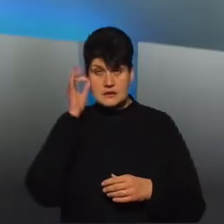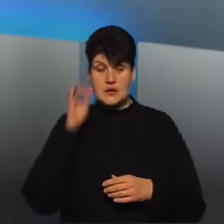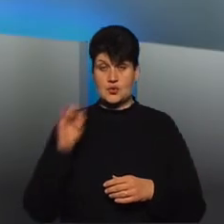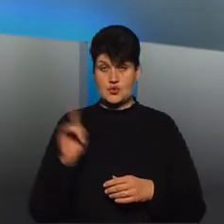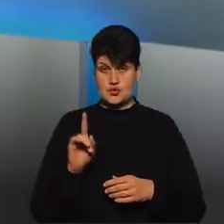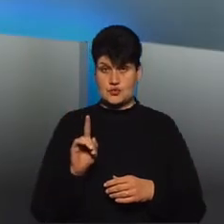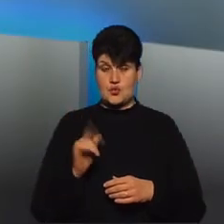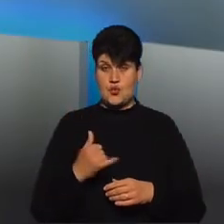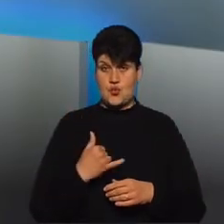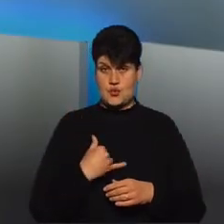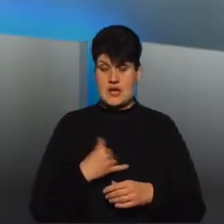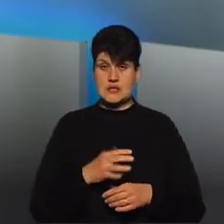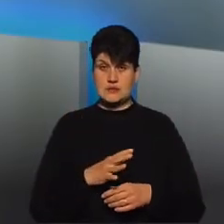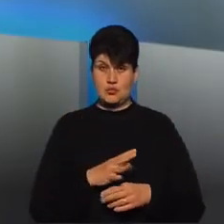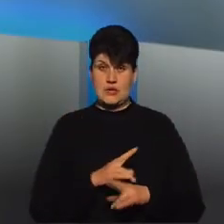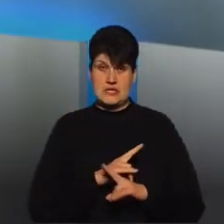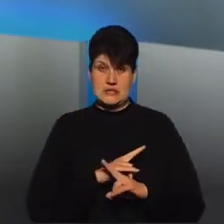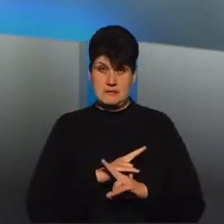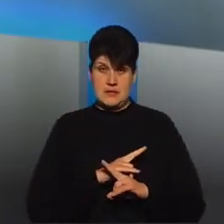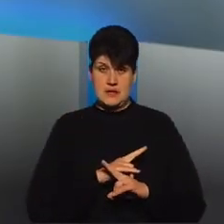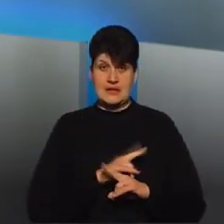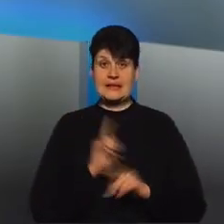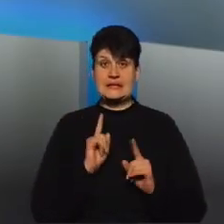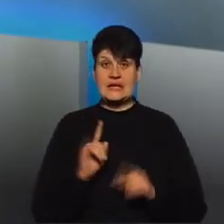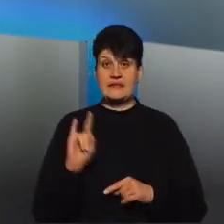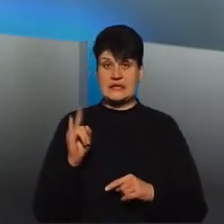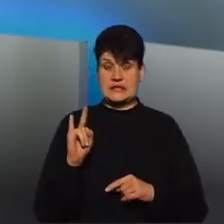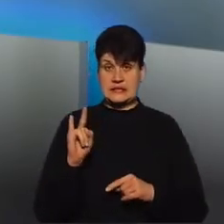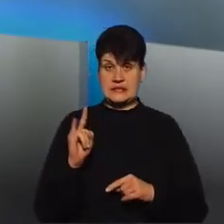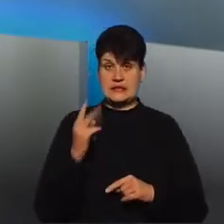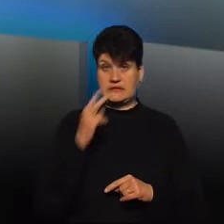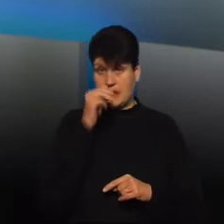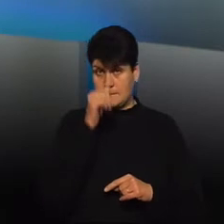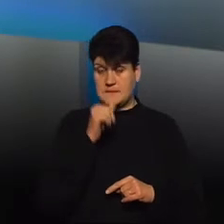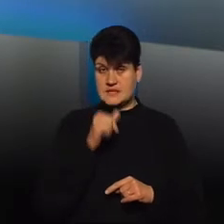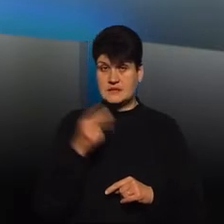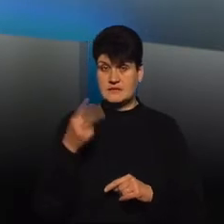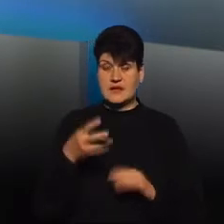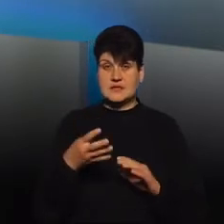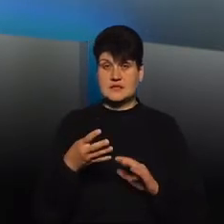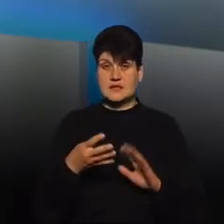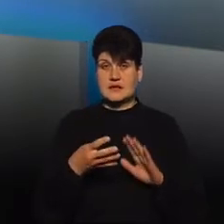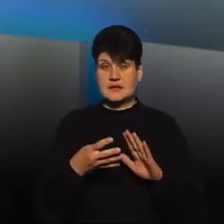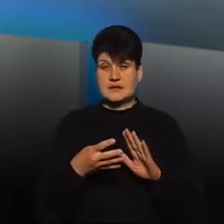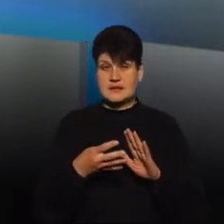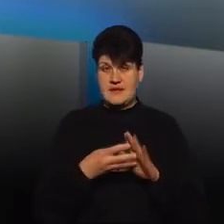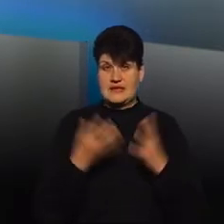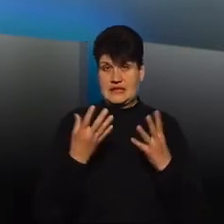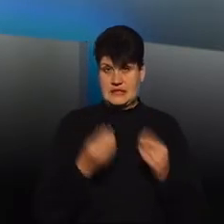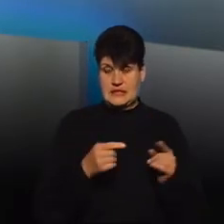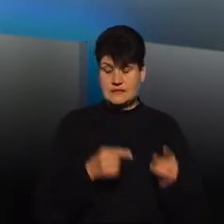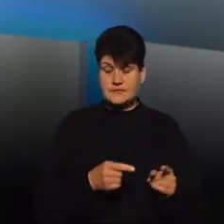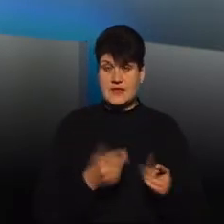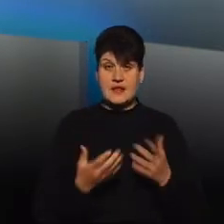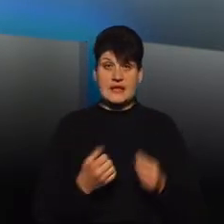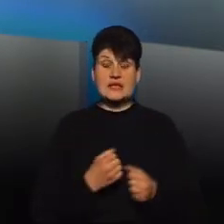нас була смерть навіть дитини в віці 2 місяців 29 днів, але, ну, на щастя,